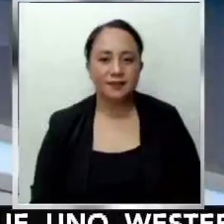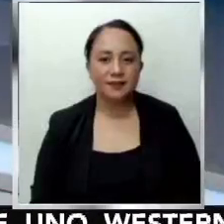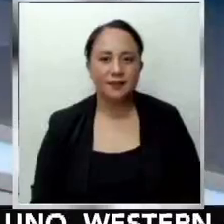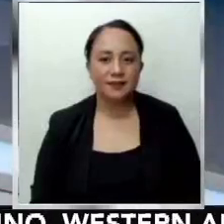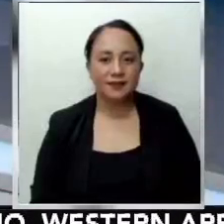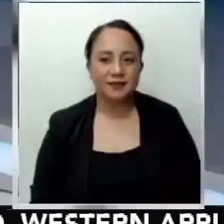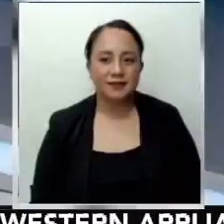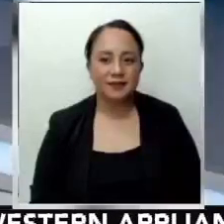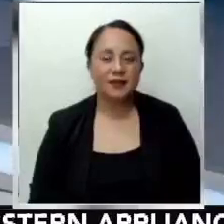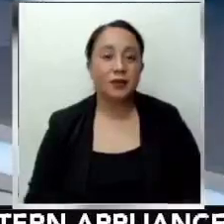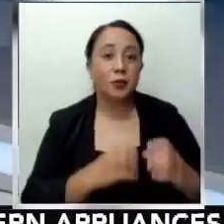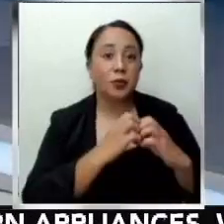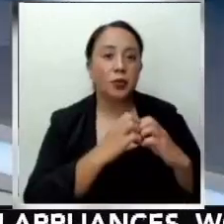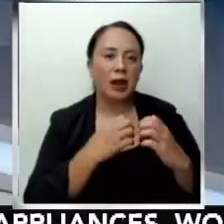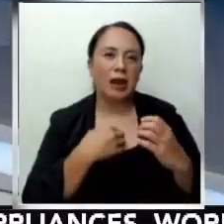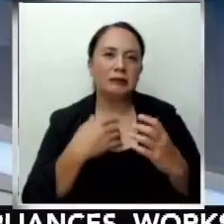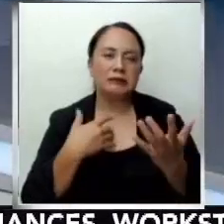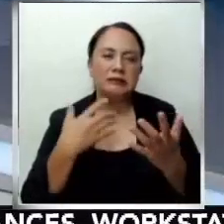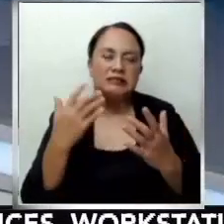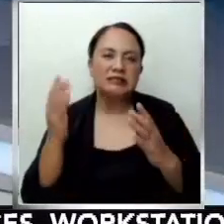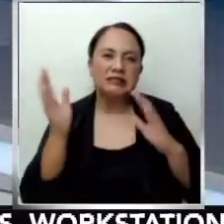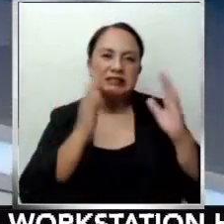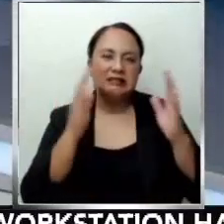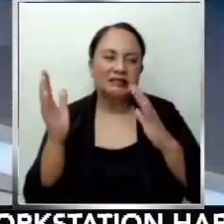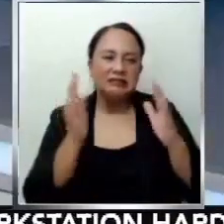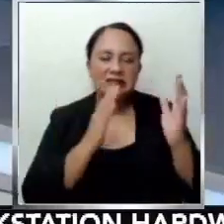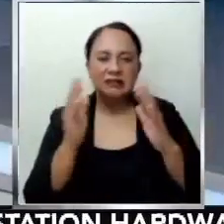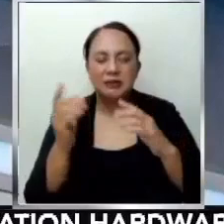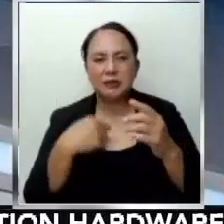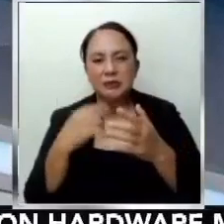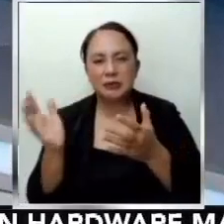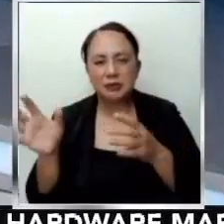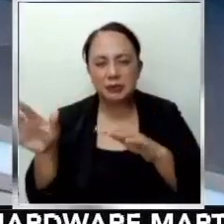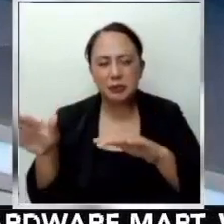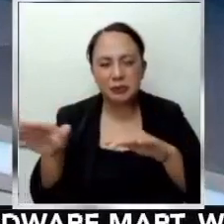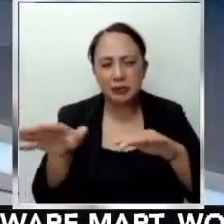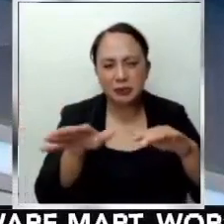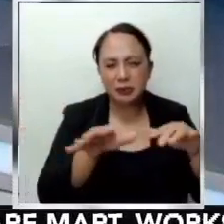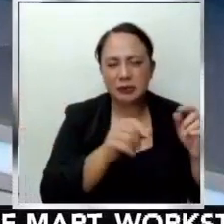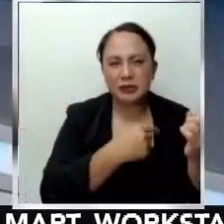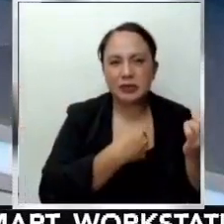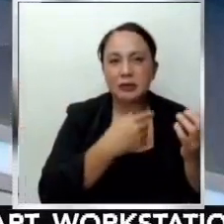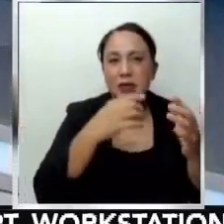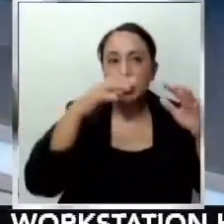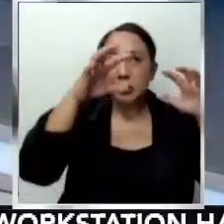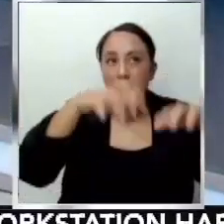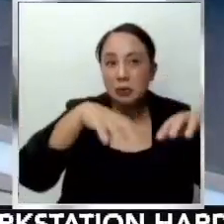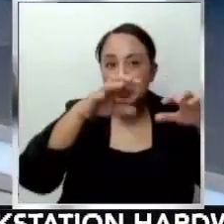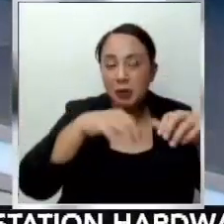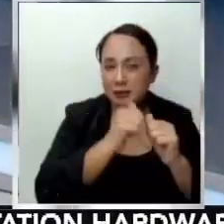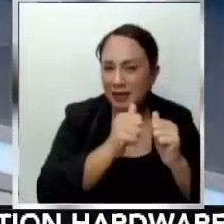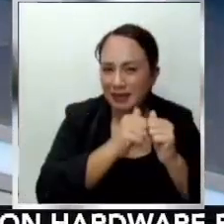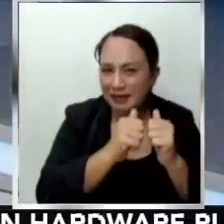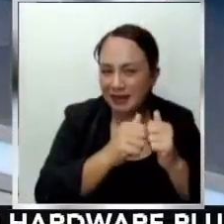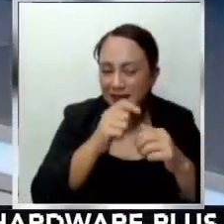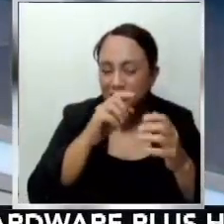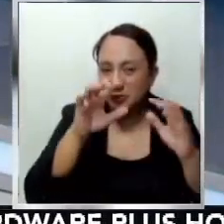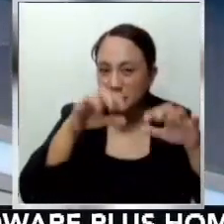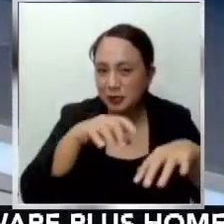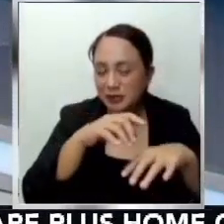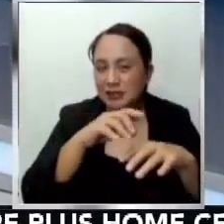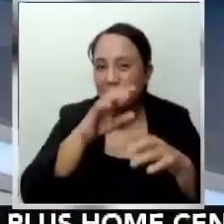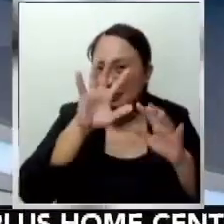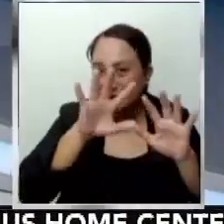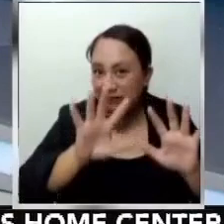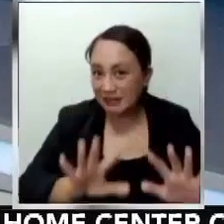Mga kapuso, may parating ng bagyo na hatak sa habagat. Ang ibig pong sabihin, tag-ulan is coming. Handa na ba ang inyong mga pananggalang